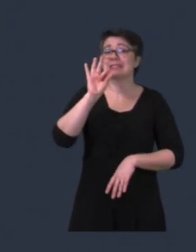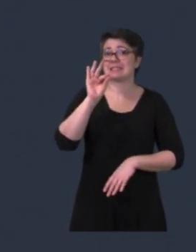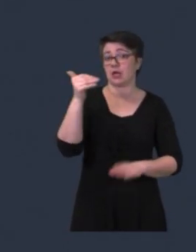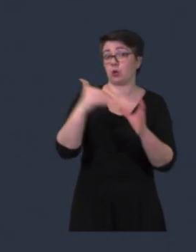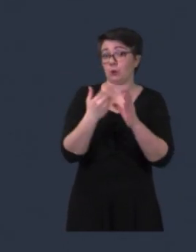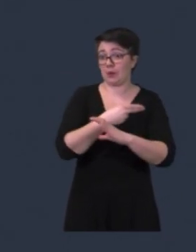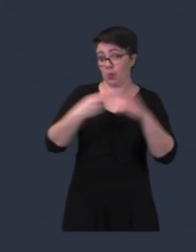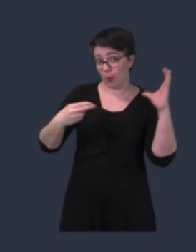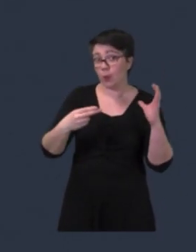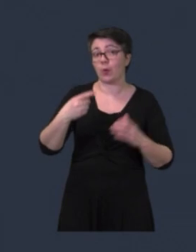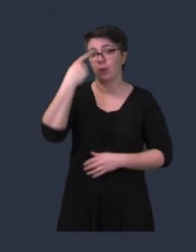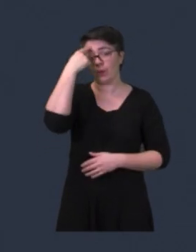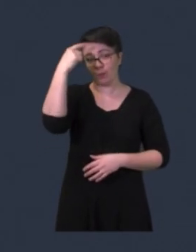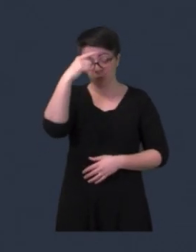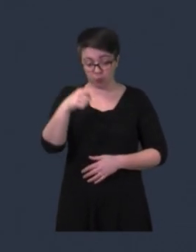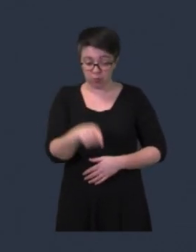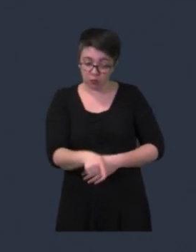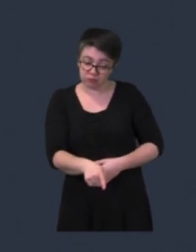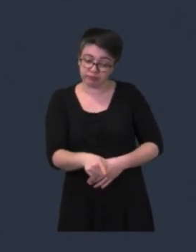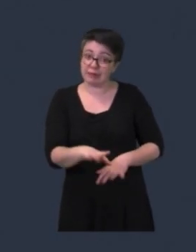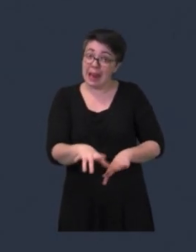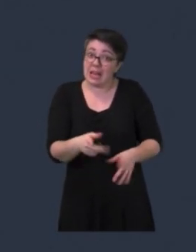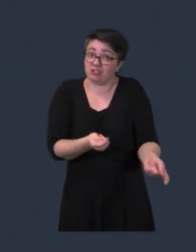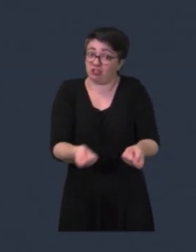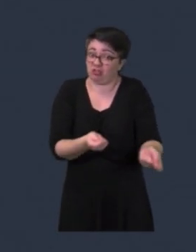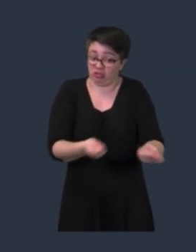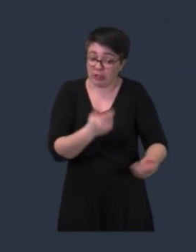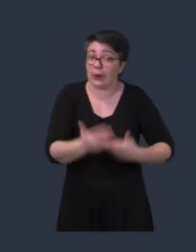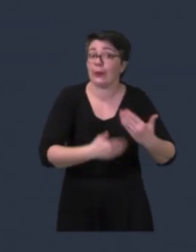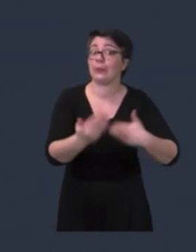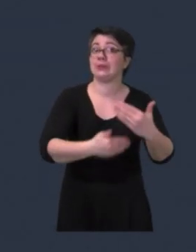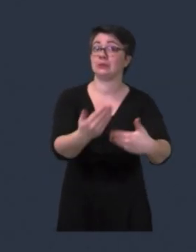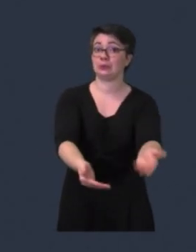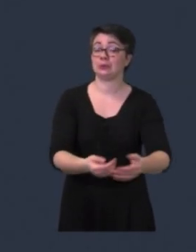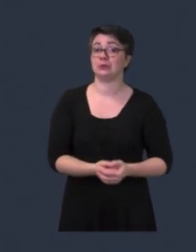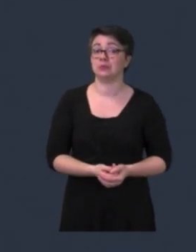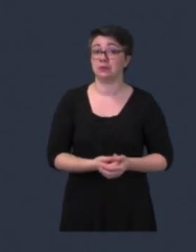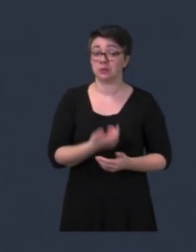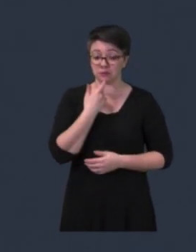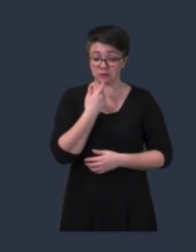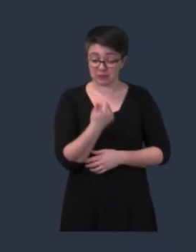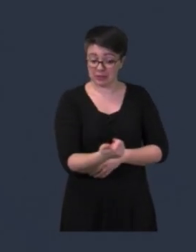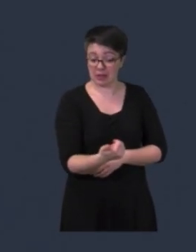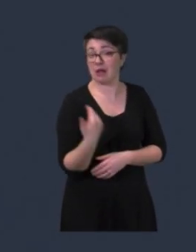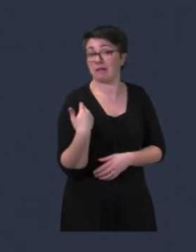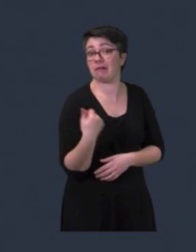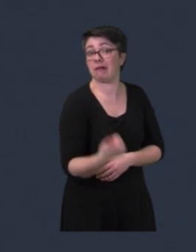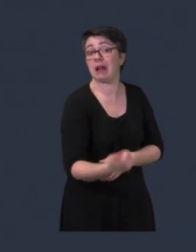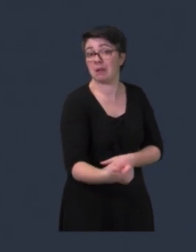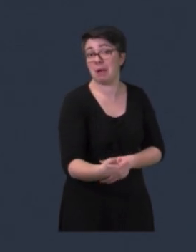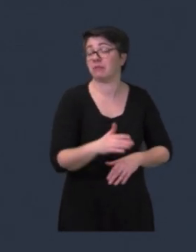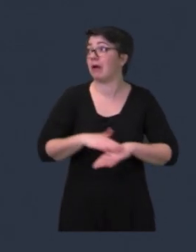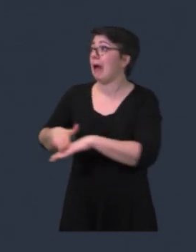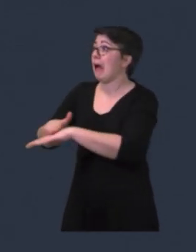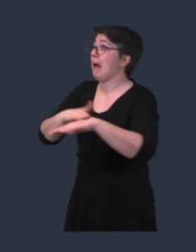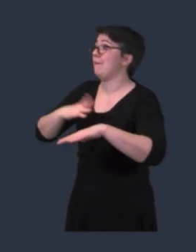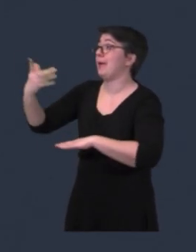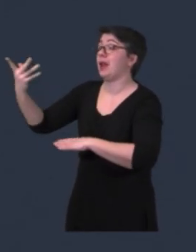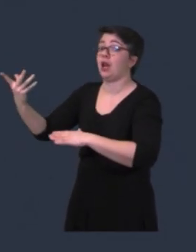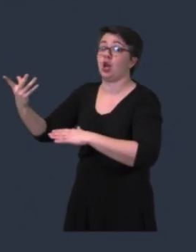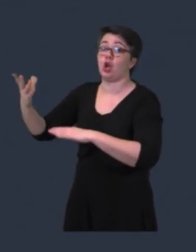place pour ce milieu dont elle est la seule gestionnaire. Dans ce contexte, elle a lancé un appel aux dons que vous pourrez retrouver sur le site